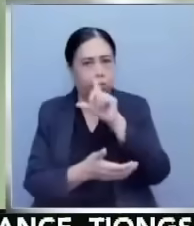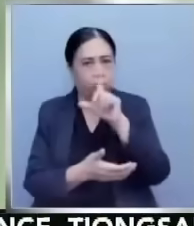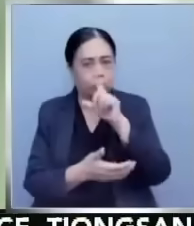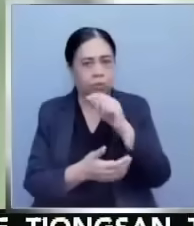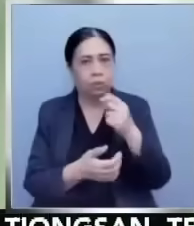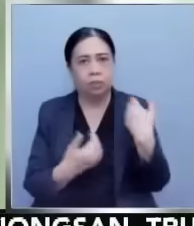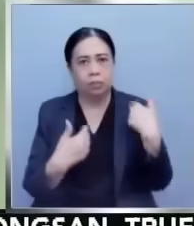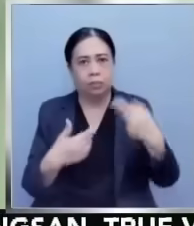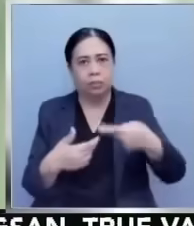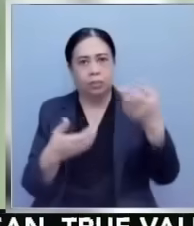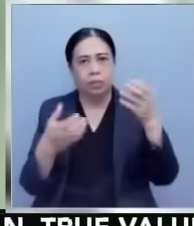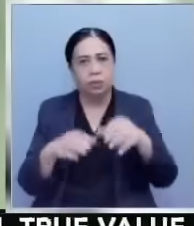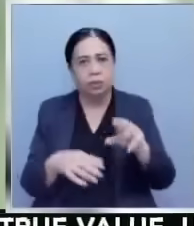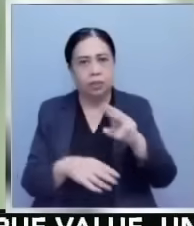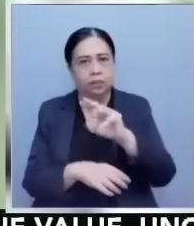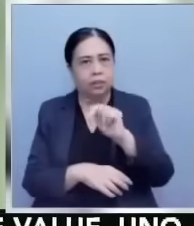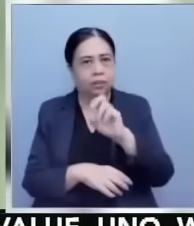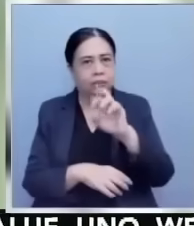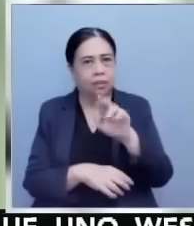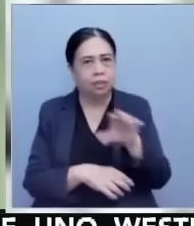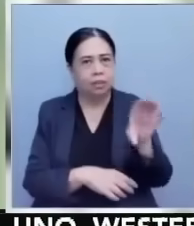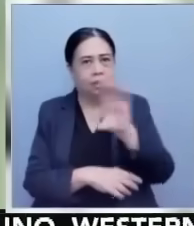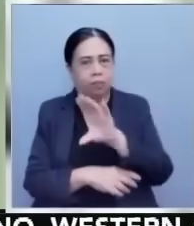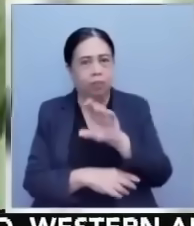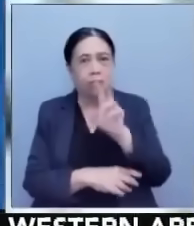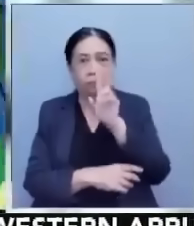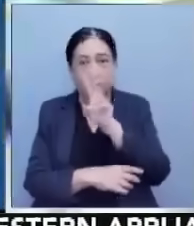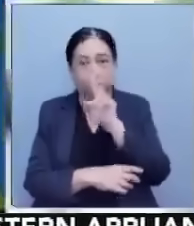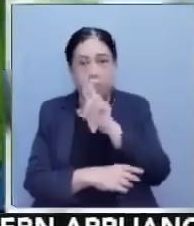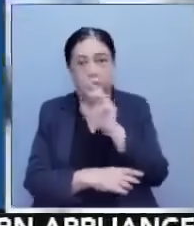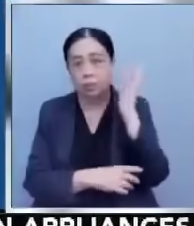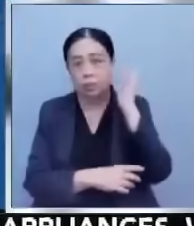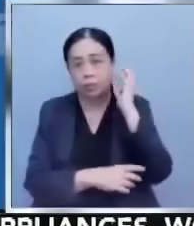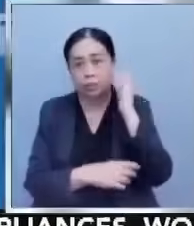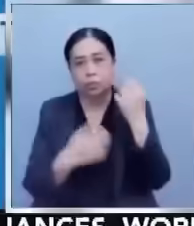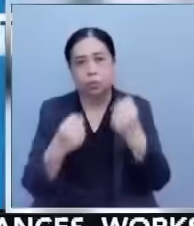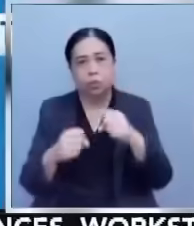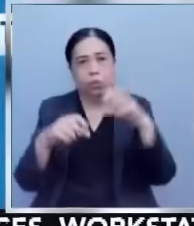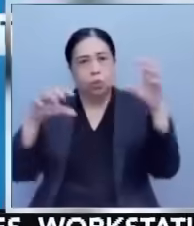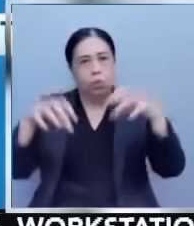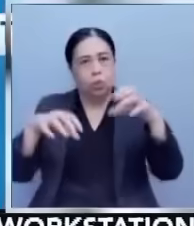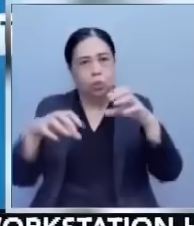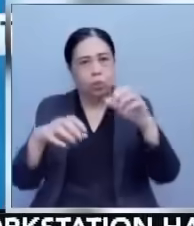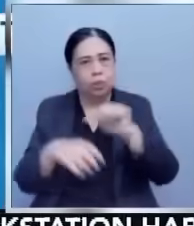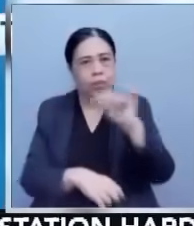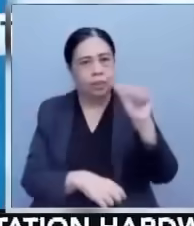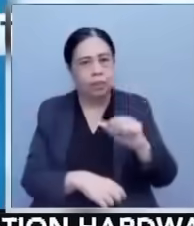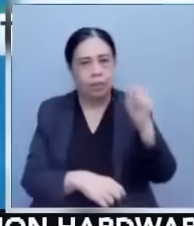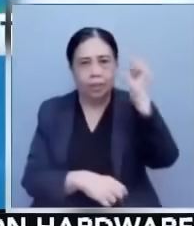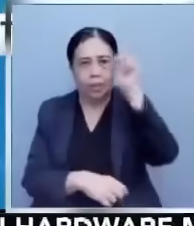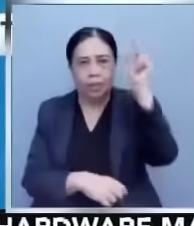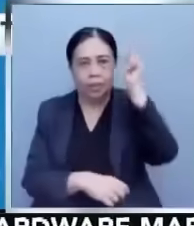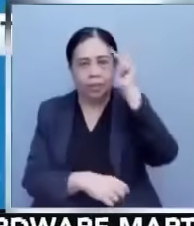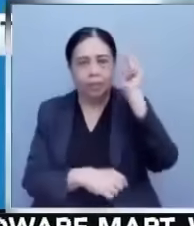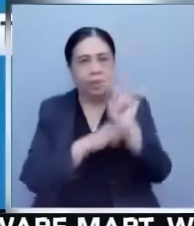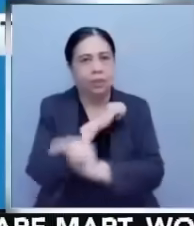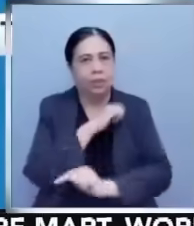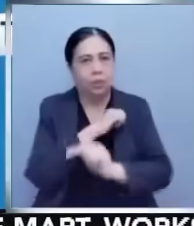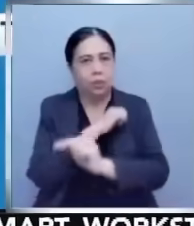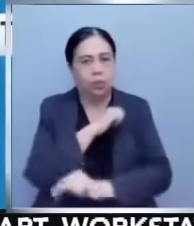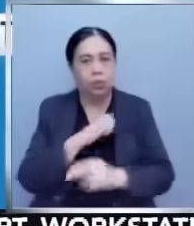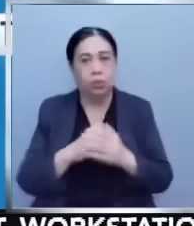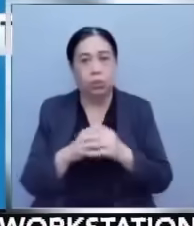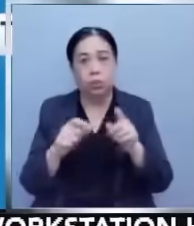ng ulan sa Metro Manila sa hapon. Sa Visayas at Mindanao, may malalakas na ulan sa Antique, Aklan at Negros Provinces. Gayun din